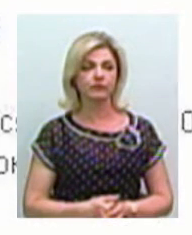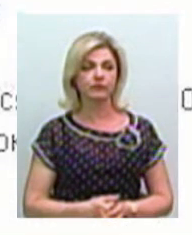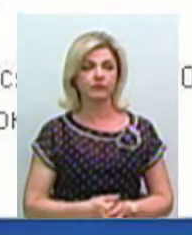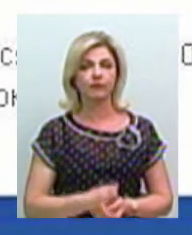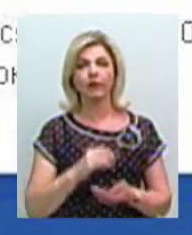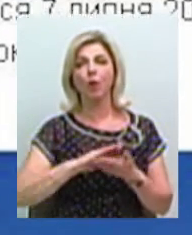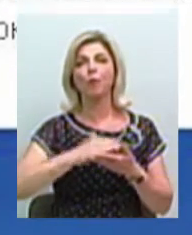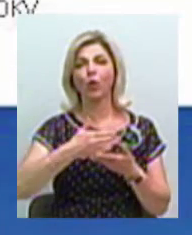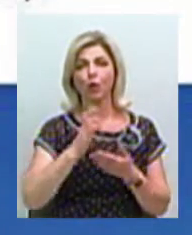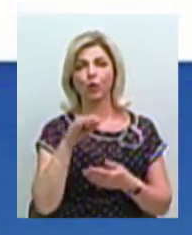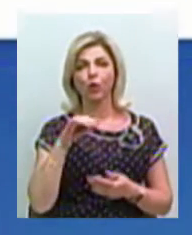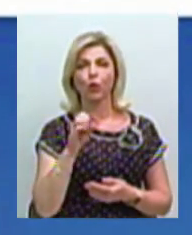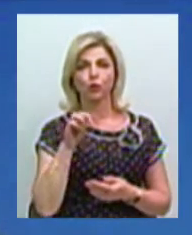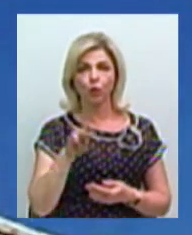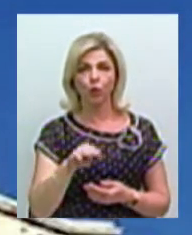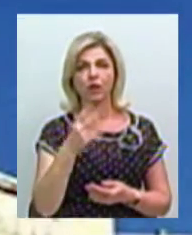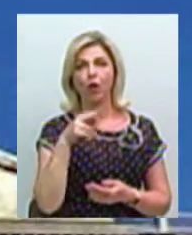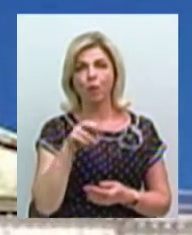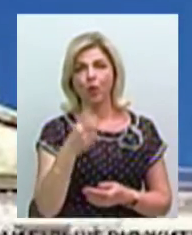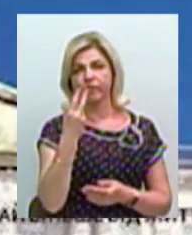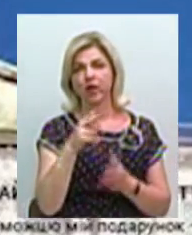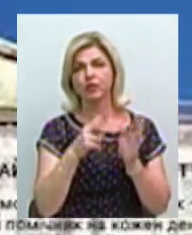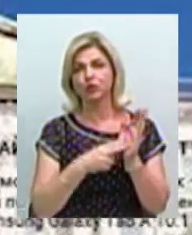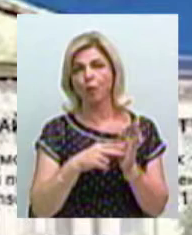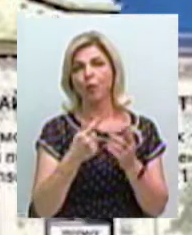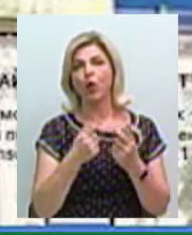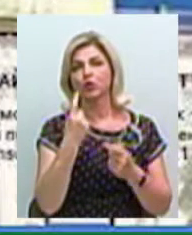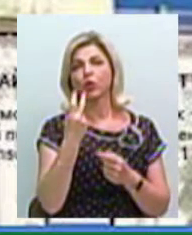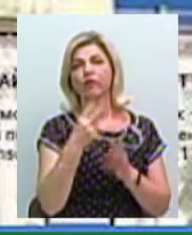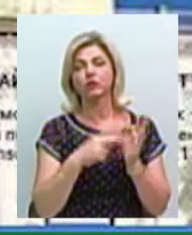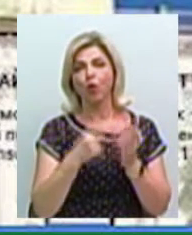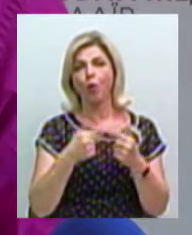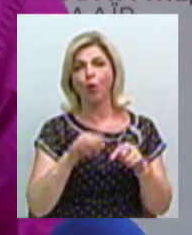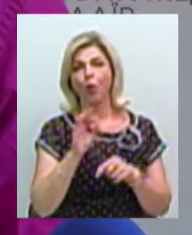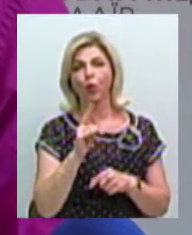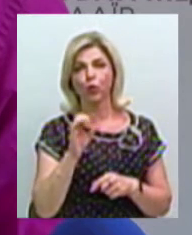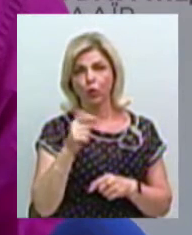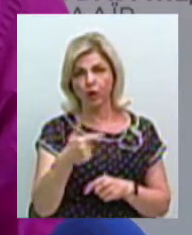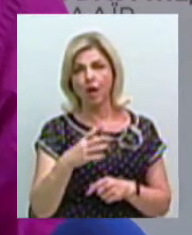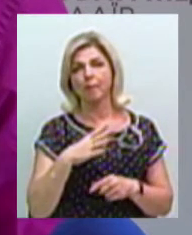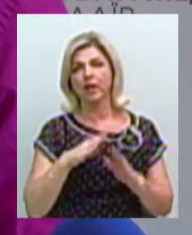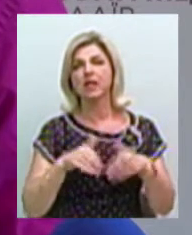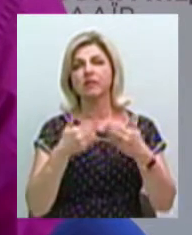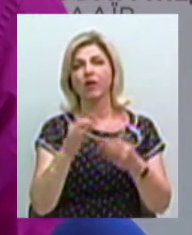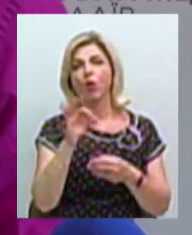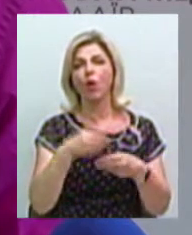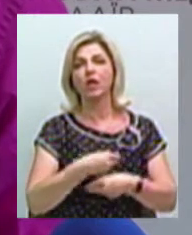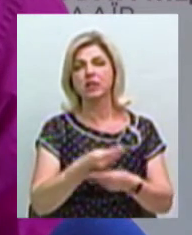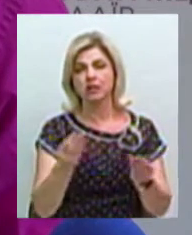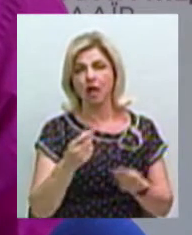блокнотів Ігора Павлова по 127 округу. Було звернення по роздачі морозиво Максима